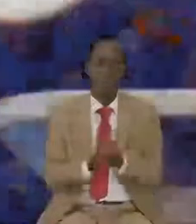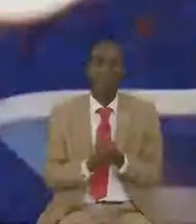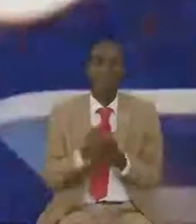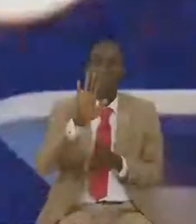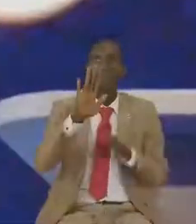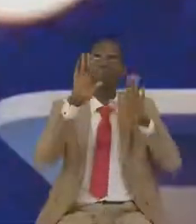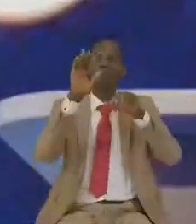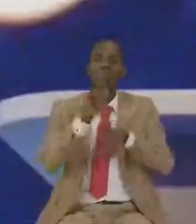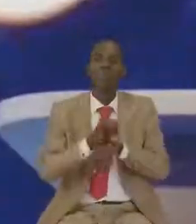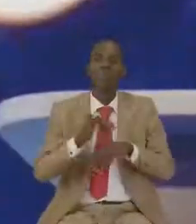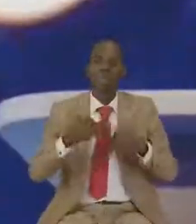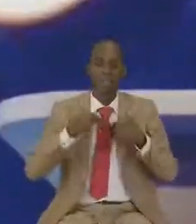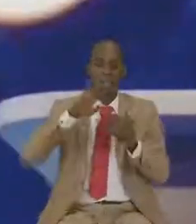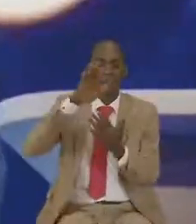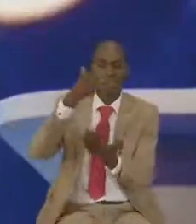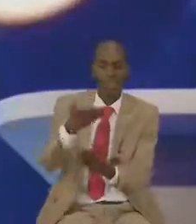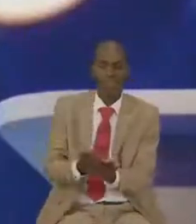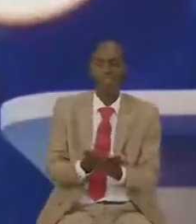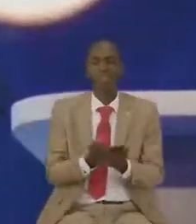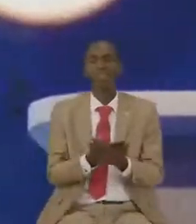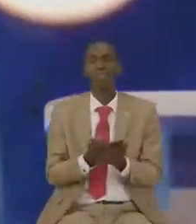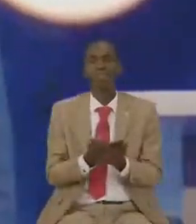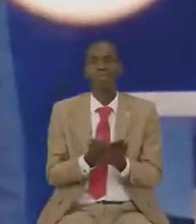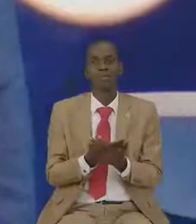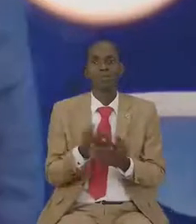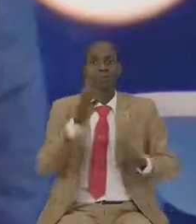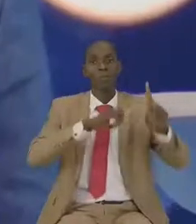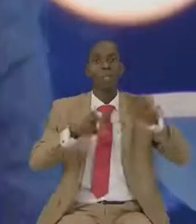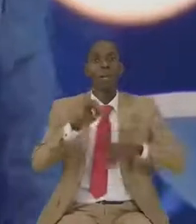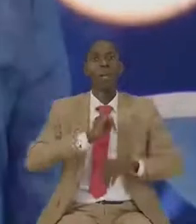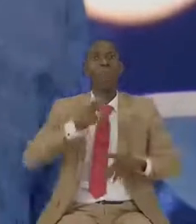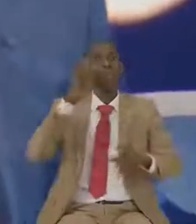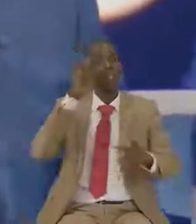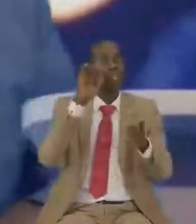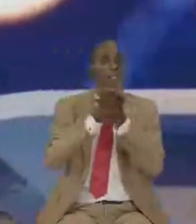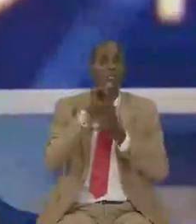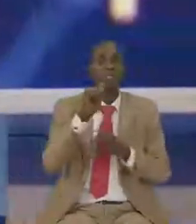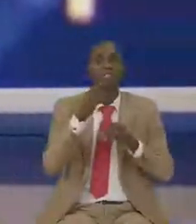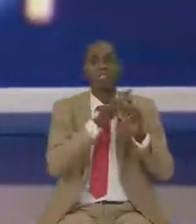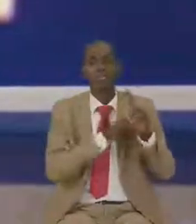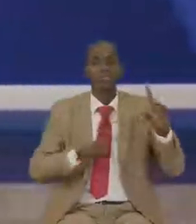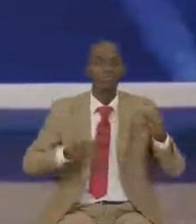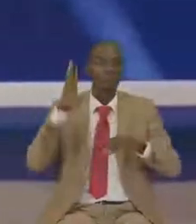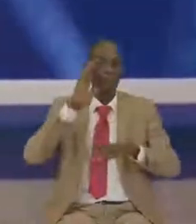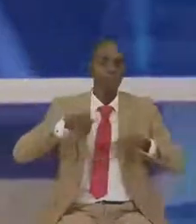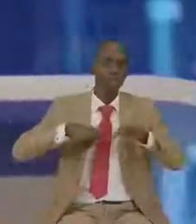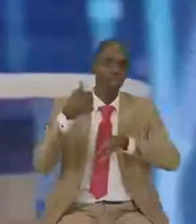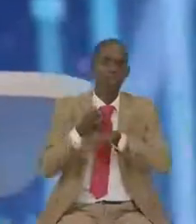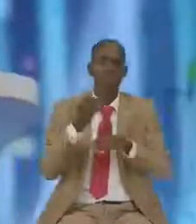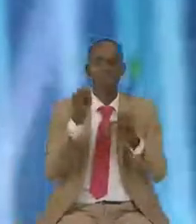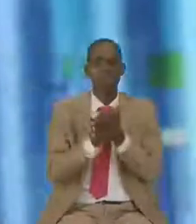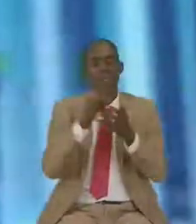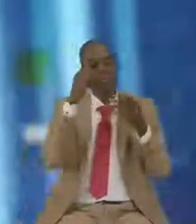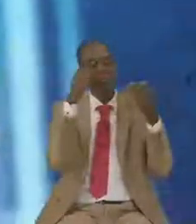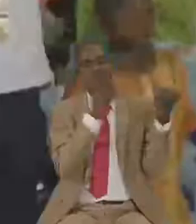Oui, votre heure sonne maintenant. Votre miracle est venu. Je crois.